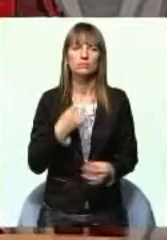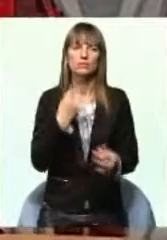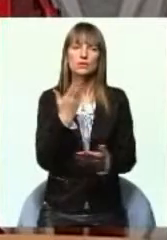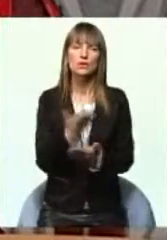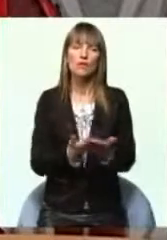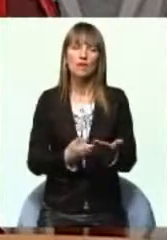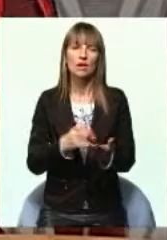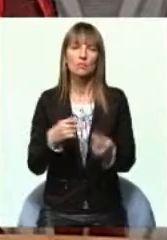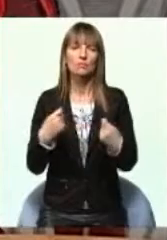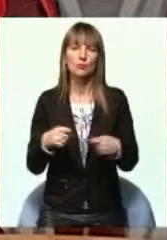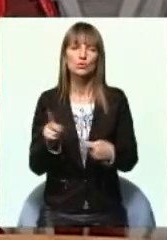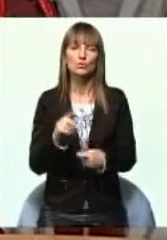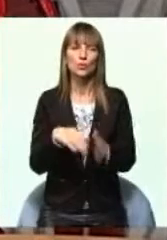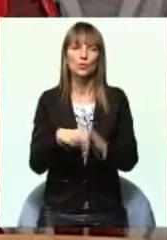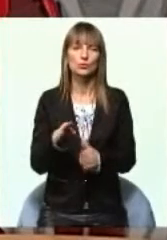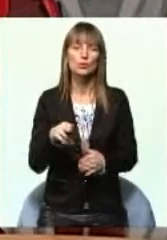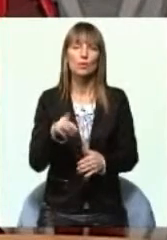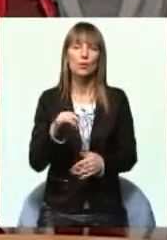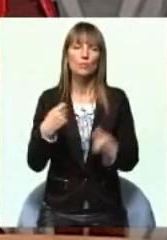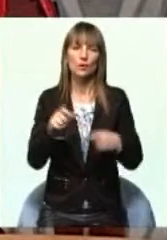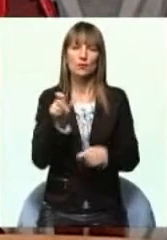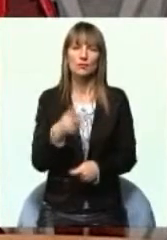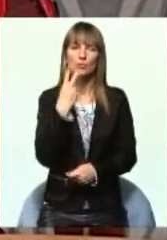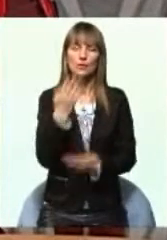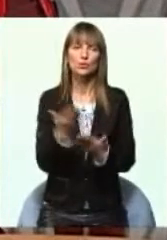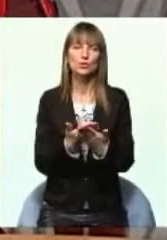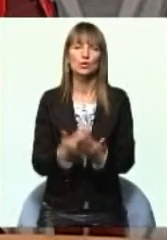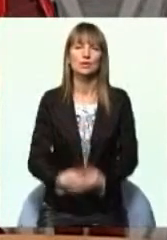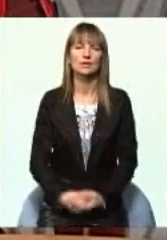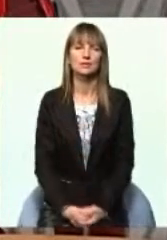краще. А про продавця ми зараз і подивимося сюжет.